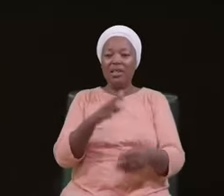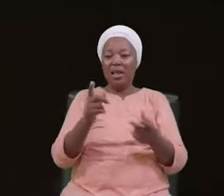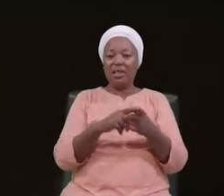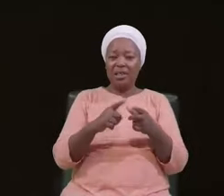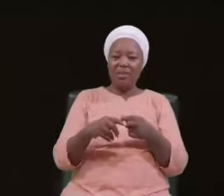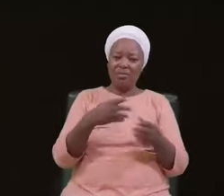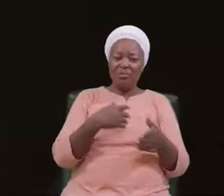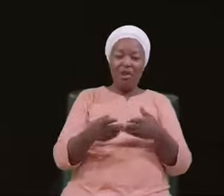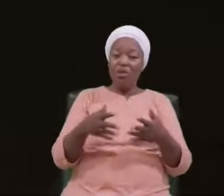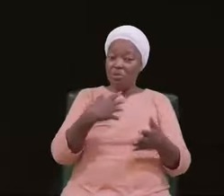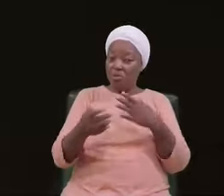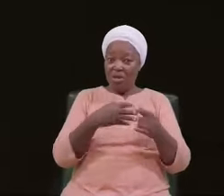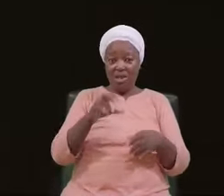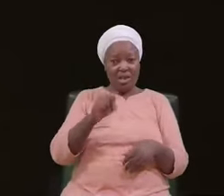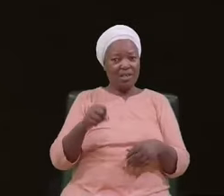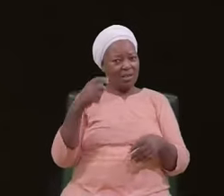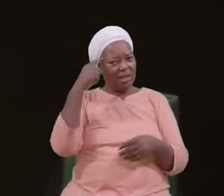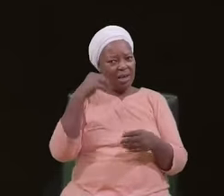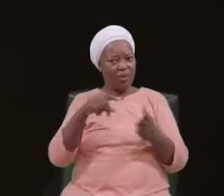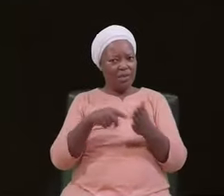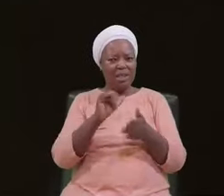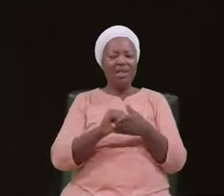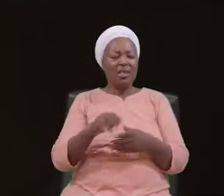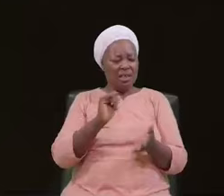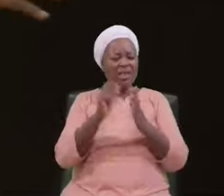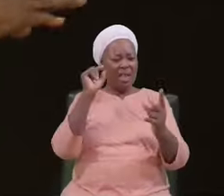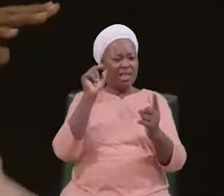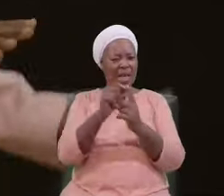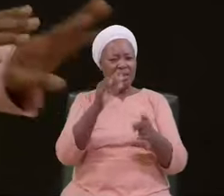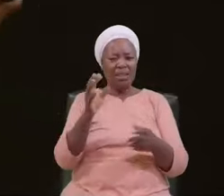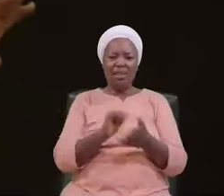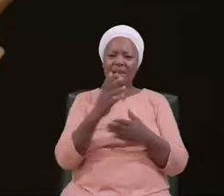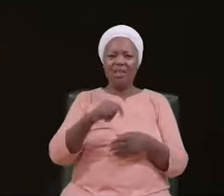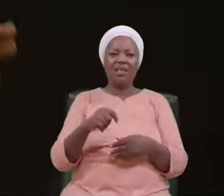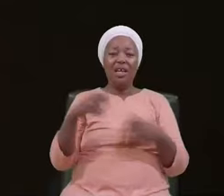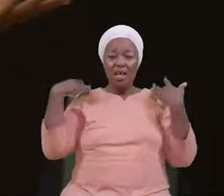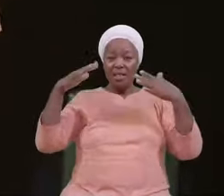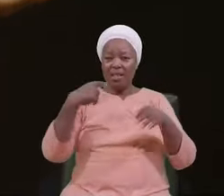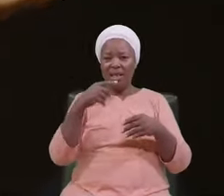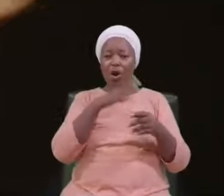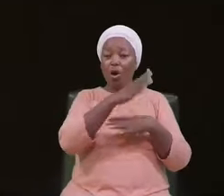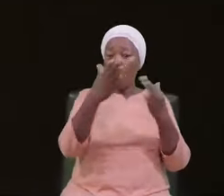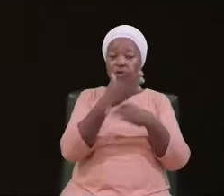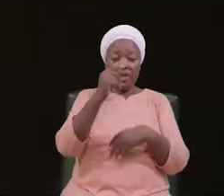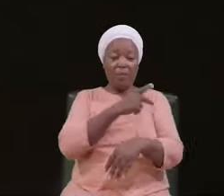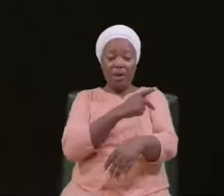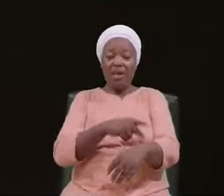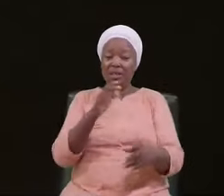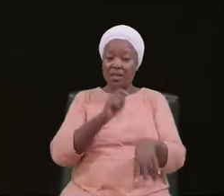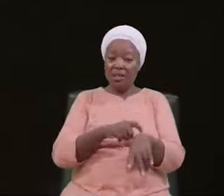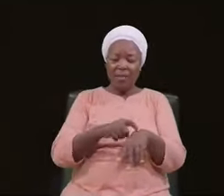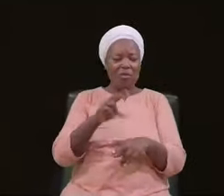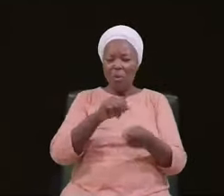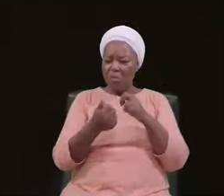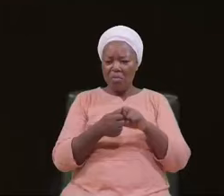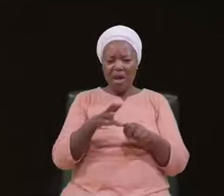parler, et il dit que c'est ce que l'ange a dit, et au cours de la conception, pas de problème. Et il a dit oui, c'est ce